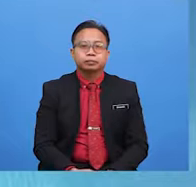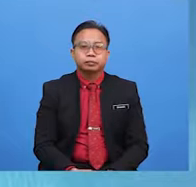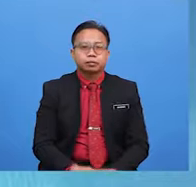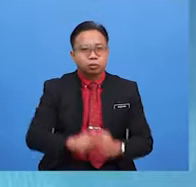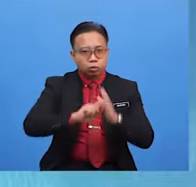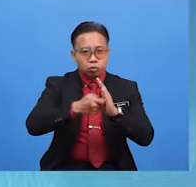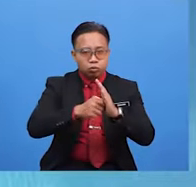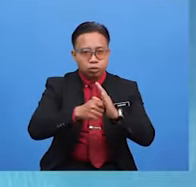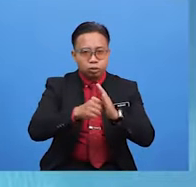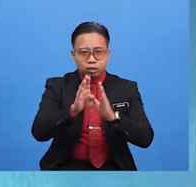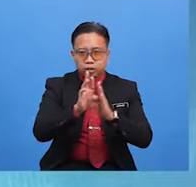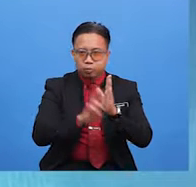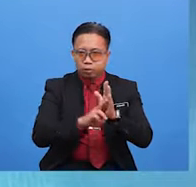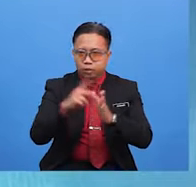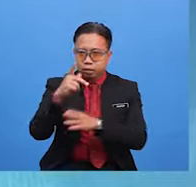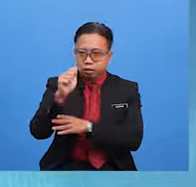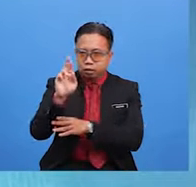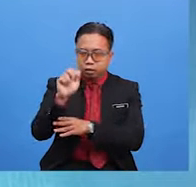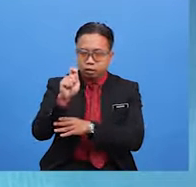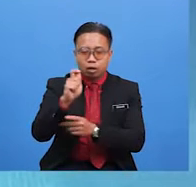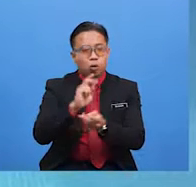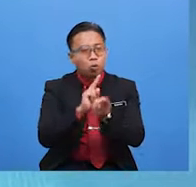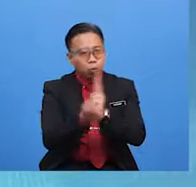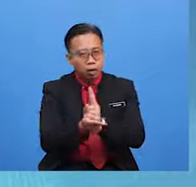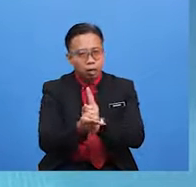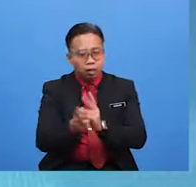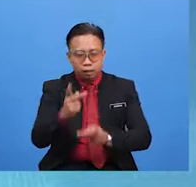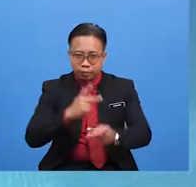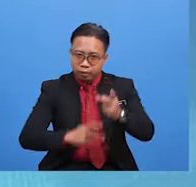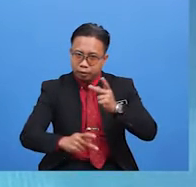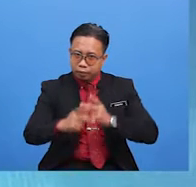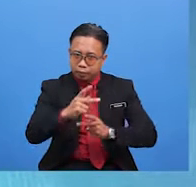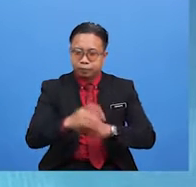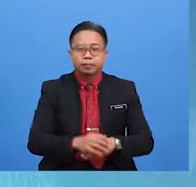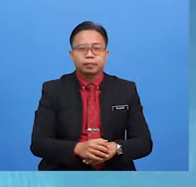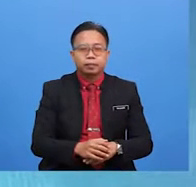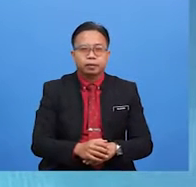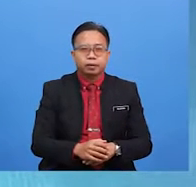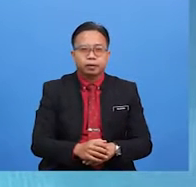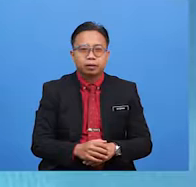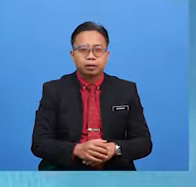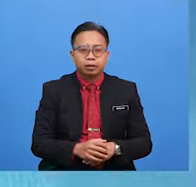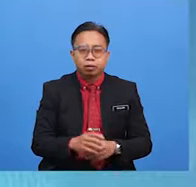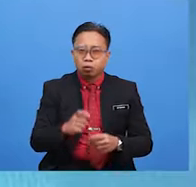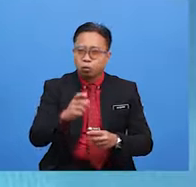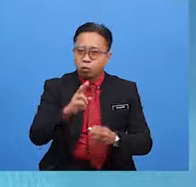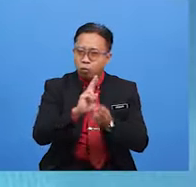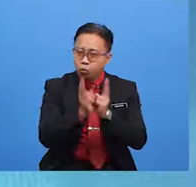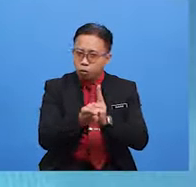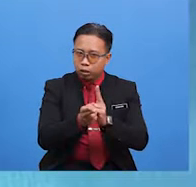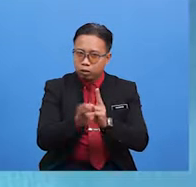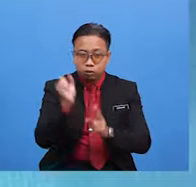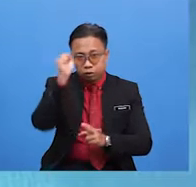Kunci yang berkarat telah berubah komposisi kimianya, maka ia merupakan perubahan sifat